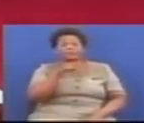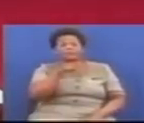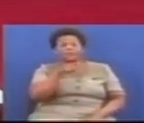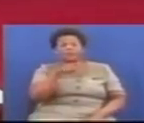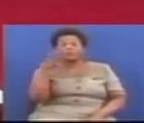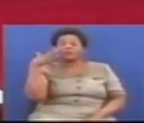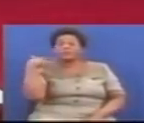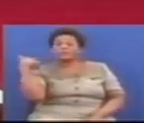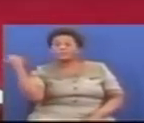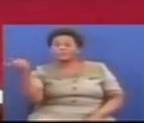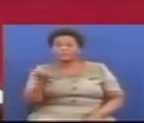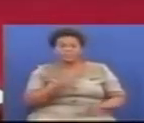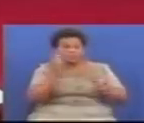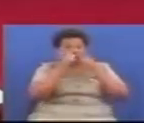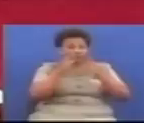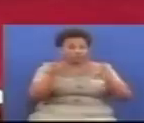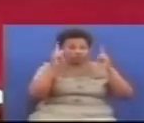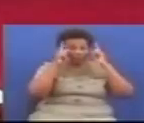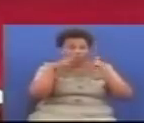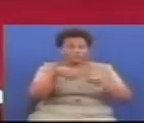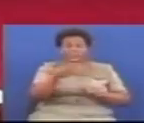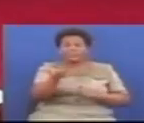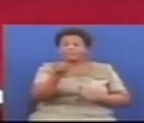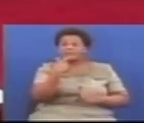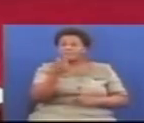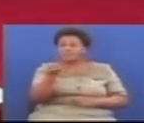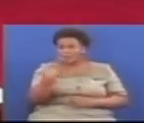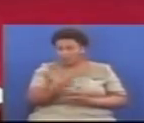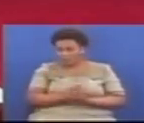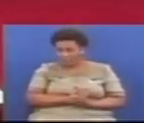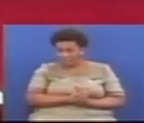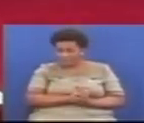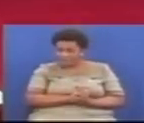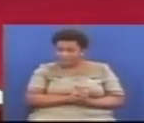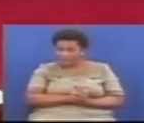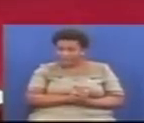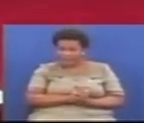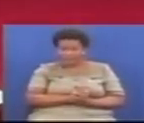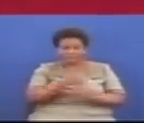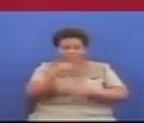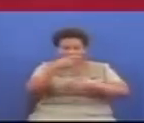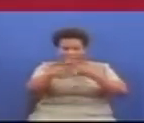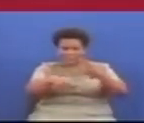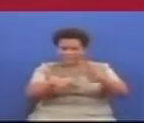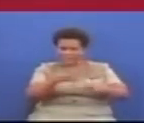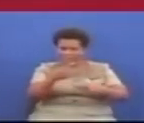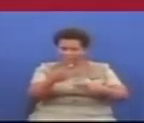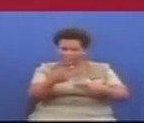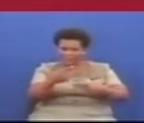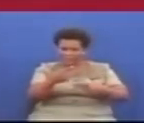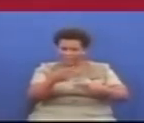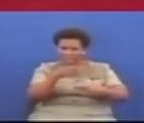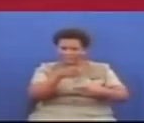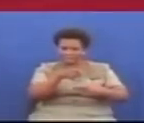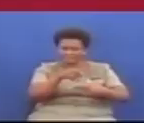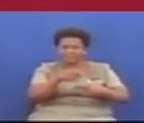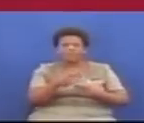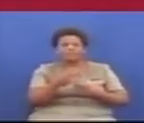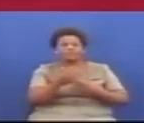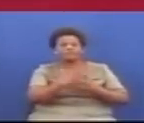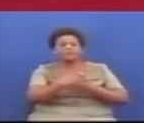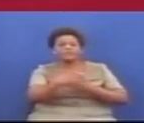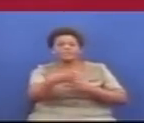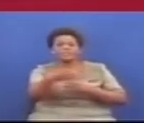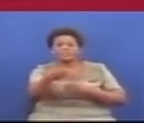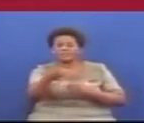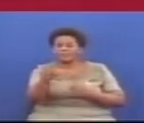kwa ufadhili wa serikali ya Norway chini ya mradi wa Tanganyika Nordic Project. Baada ya mradi huu kukabidhiwa kwa serikali ya Tanzania mwaka 70, jina